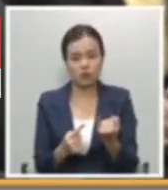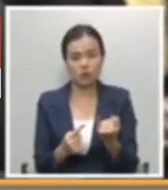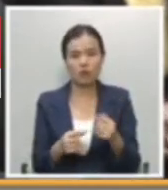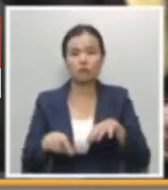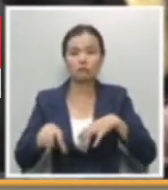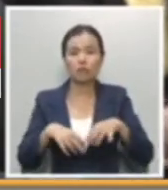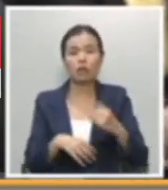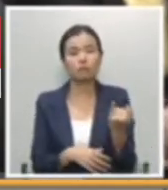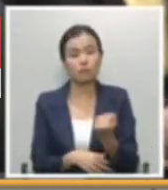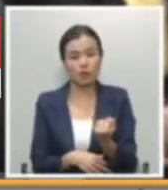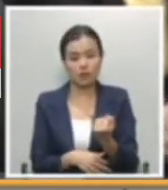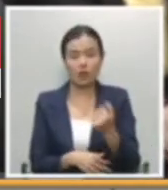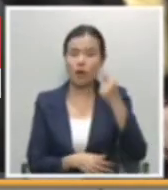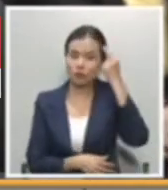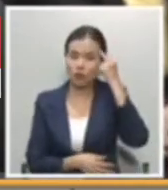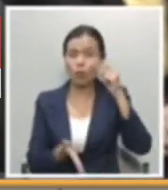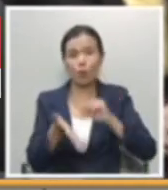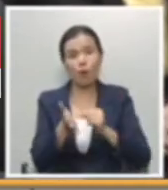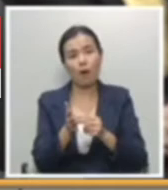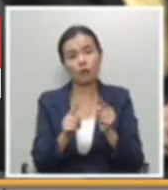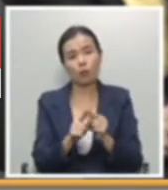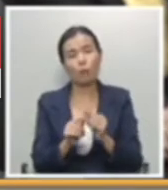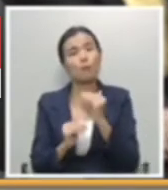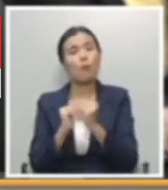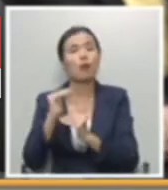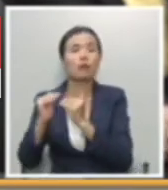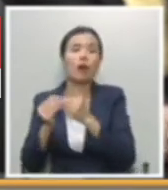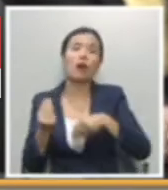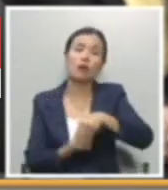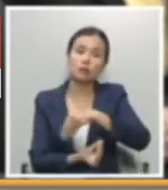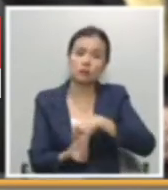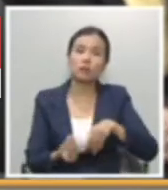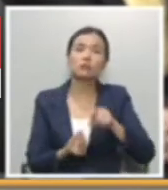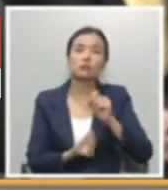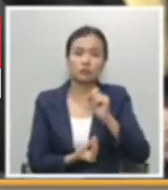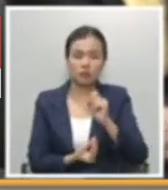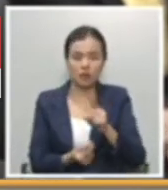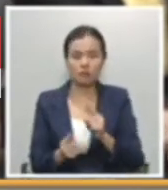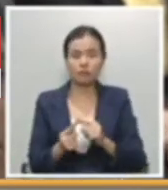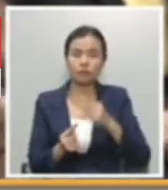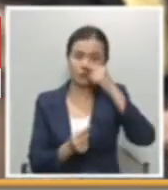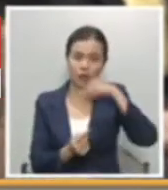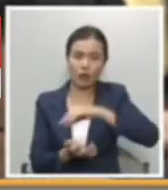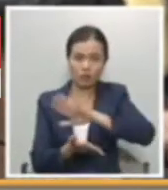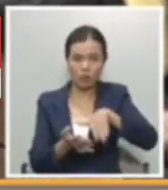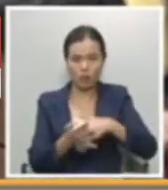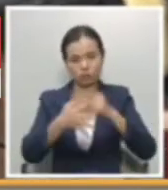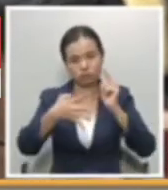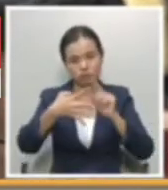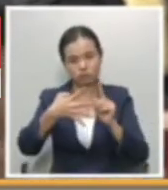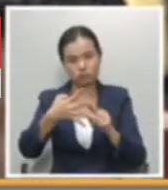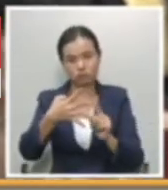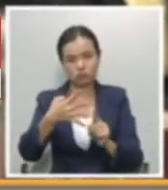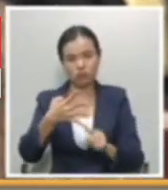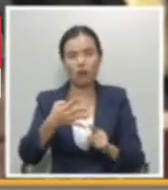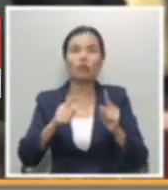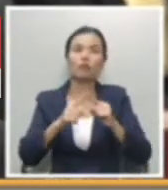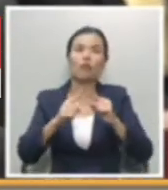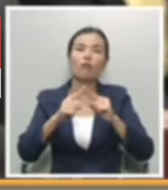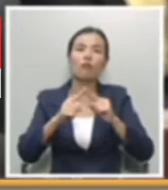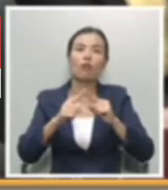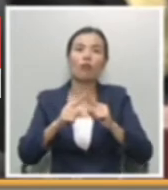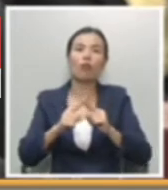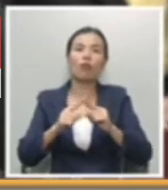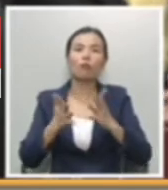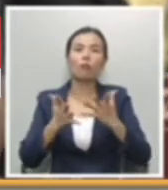นะก็ย่อมจะหมายความว่าแรงขับเคลื่อนของเศรษฐกิจไทยทั้งหมดทั้ง4เฟืองได้พังลงไปน